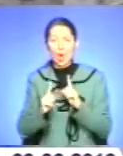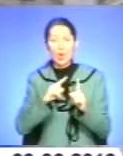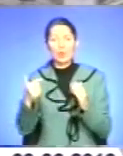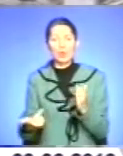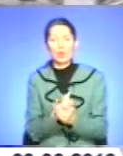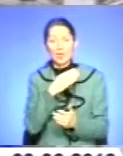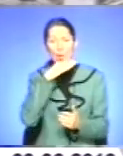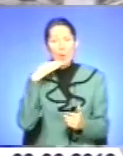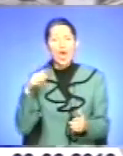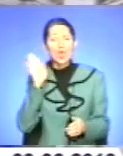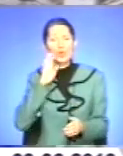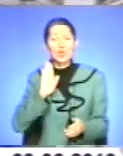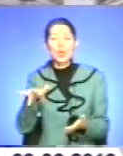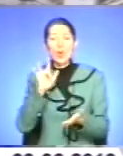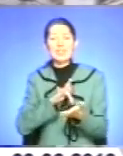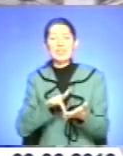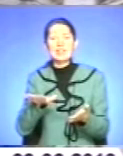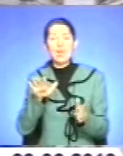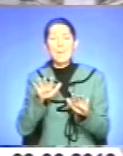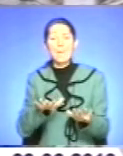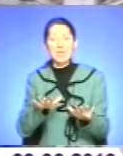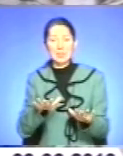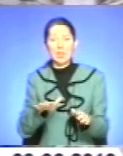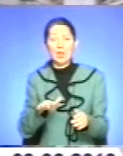на перехресті бульвару Шевченка та вулиці